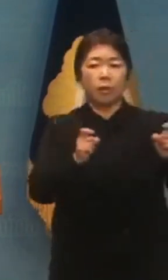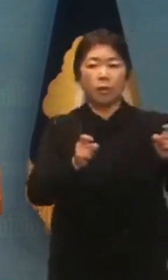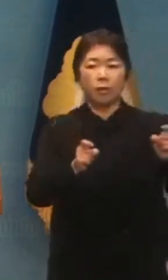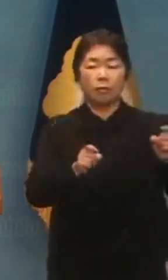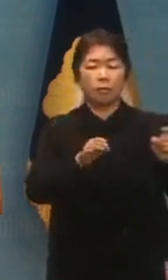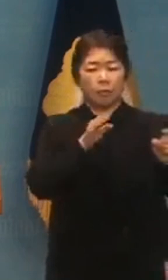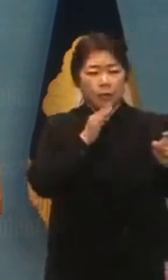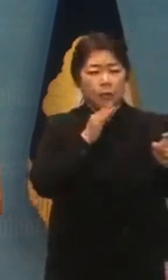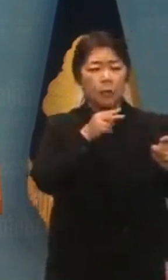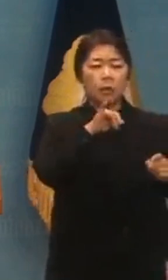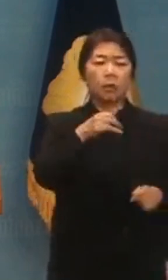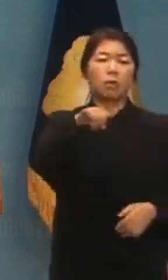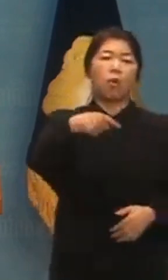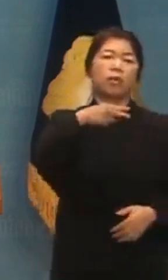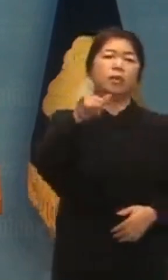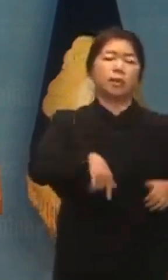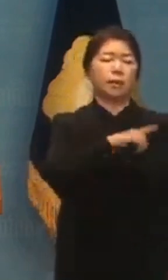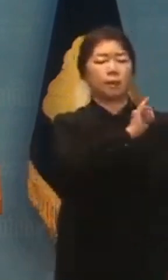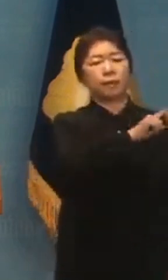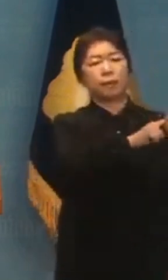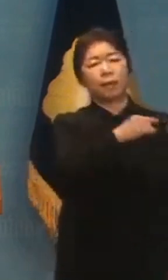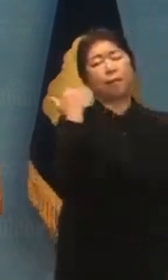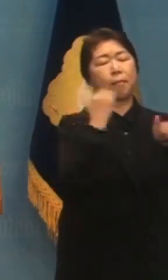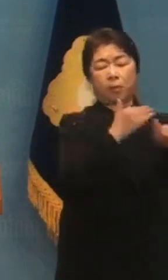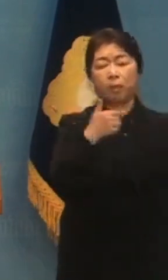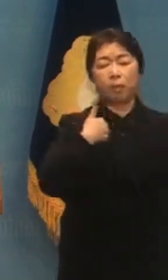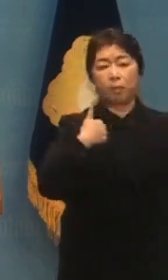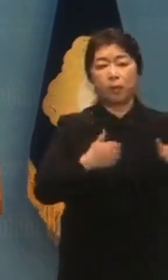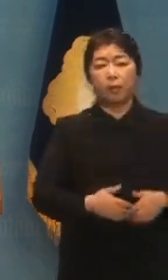적은 신원식 장관 파면해야 합니다.